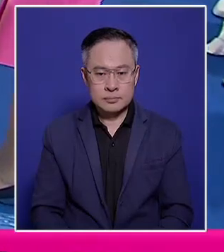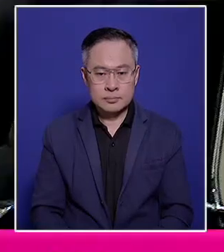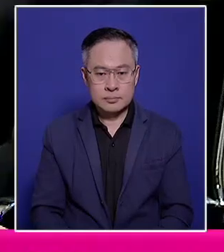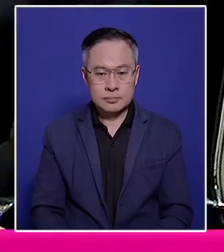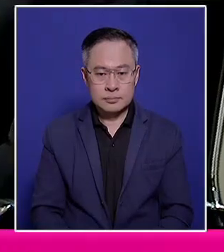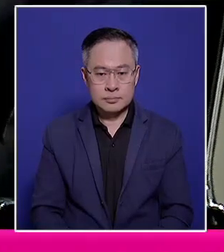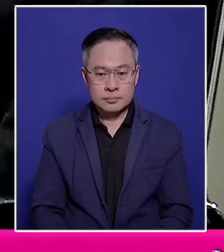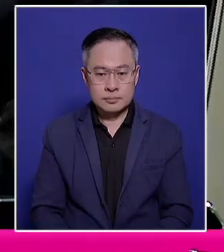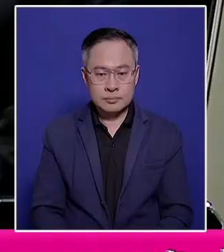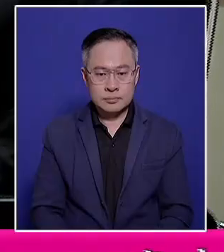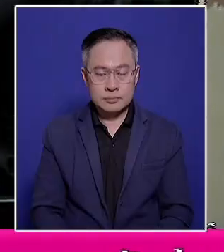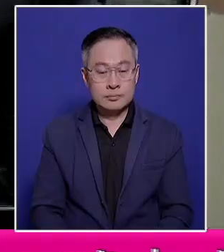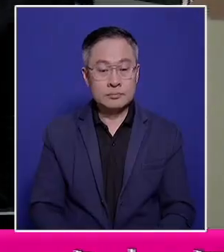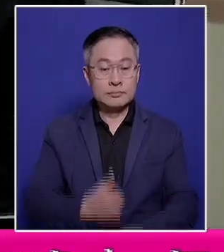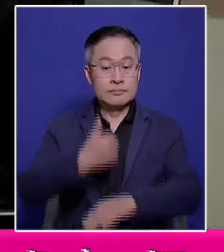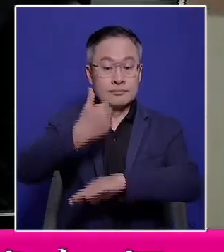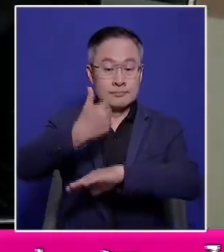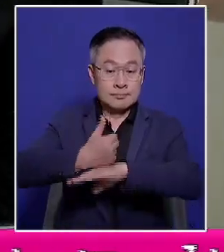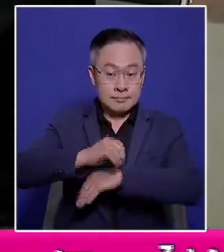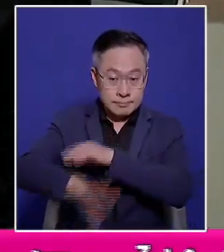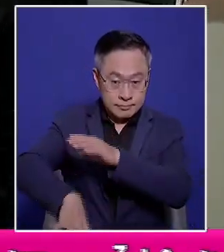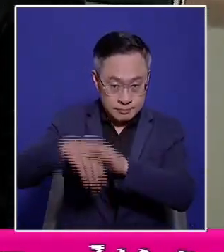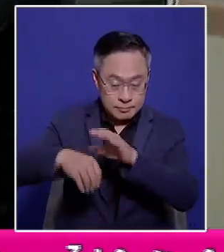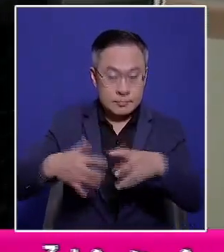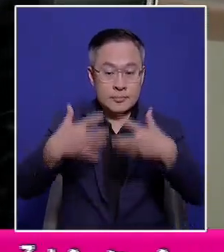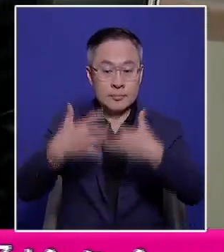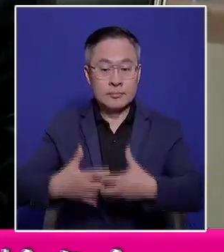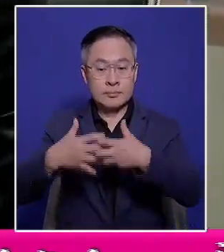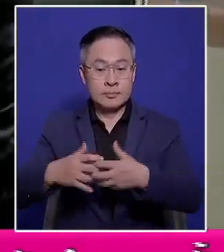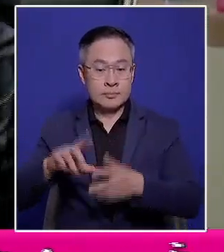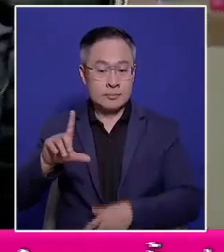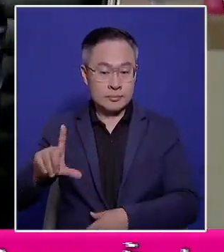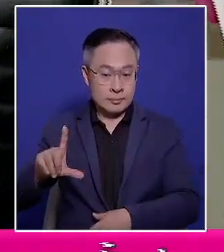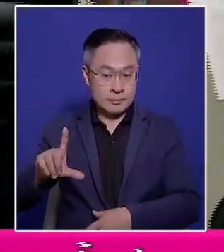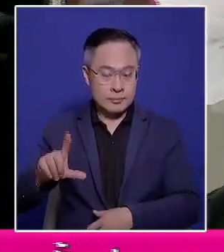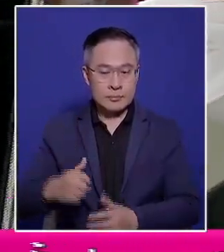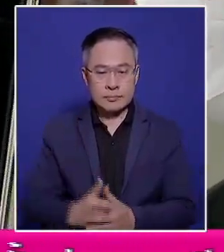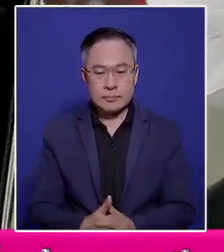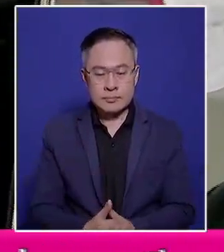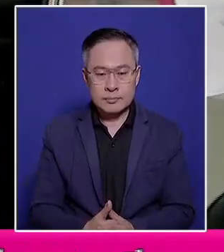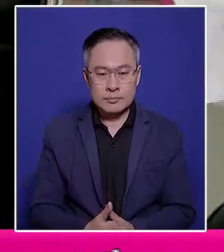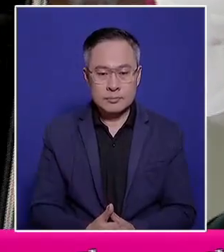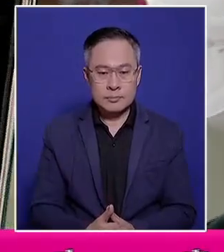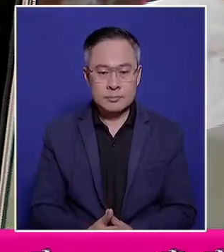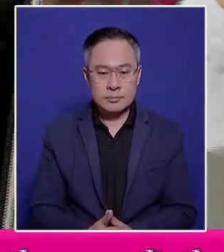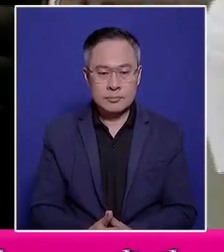ประธานกรรมการสุ่มจับลูกบอลลูกที่7ใช้กับเครื่องออกรางวัลหลักล้าน